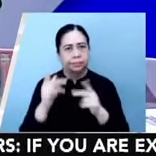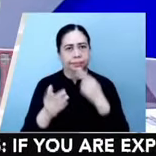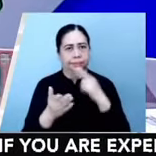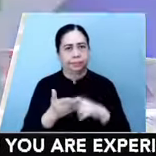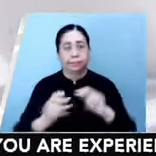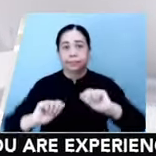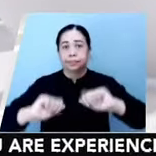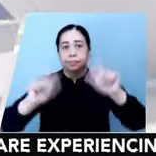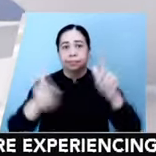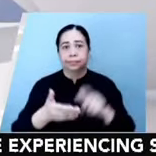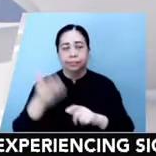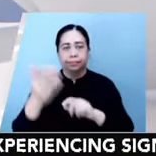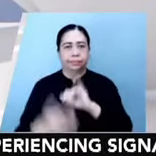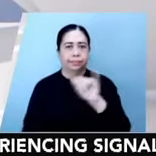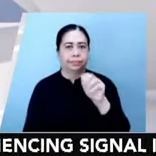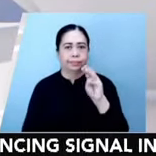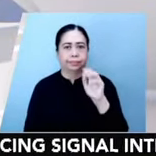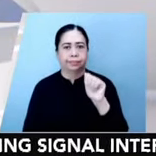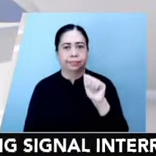James Agustin. James!